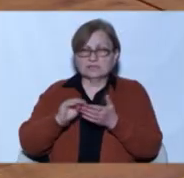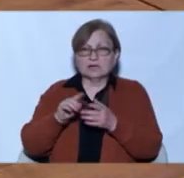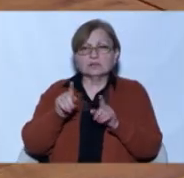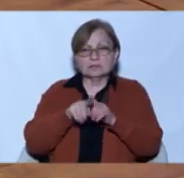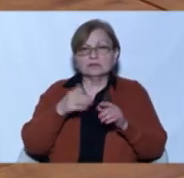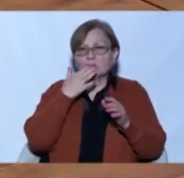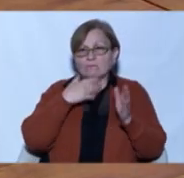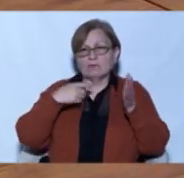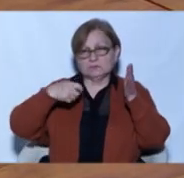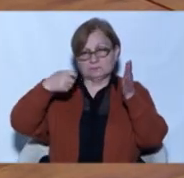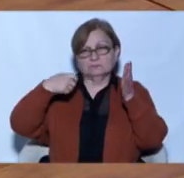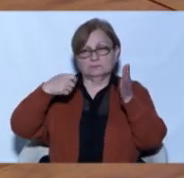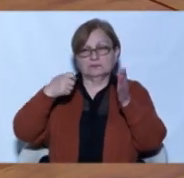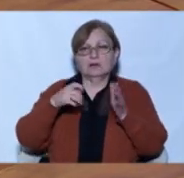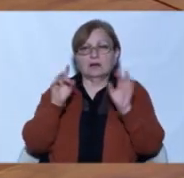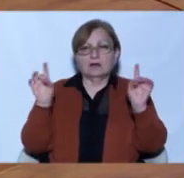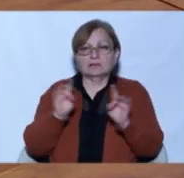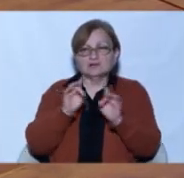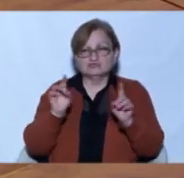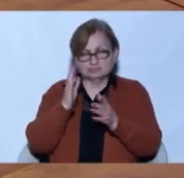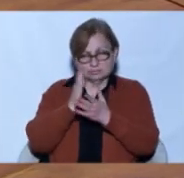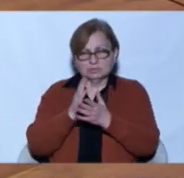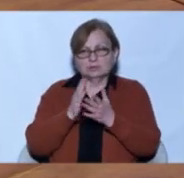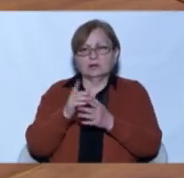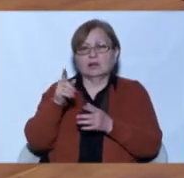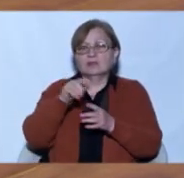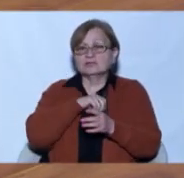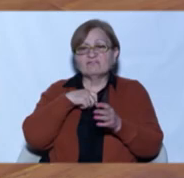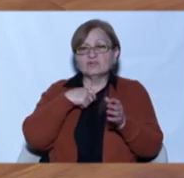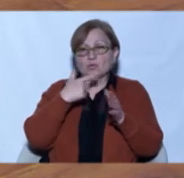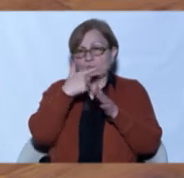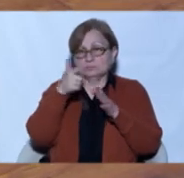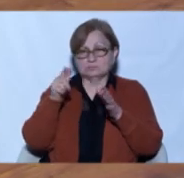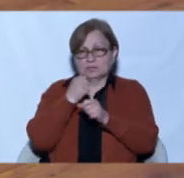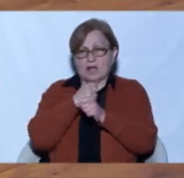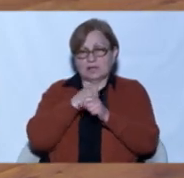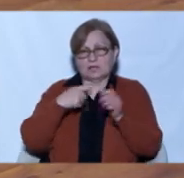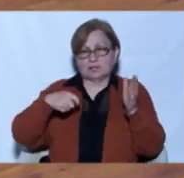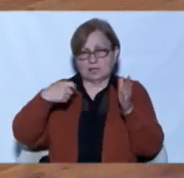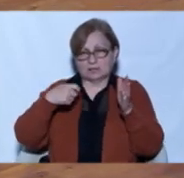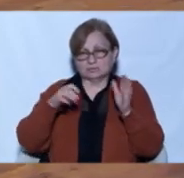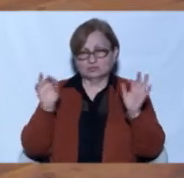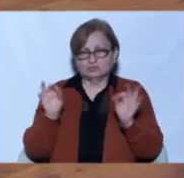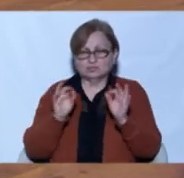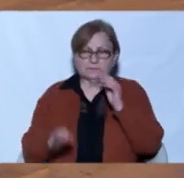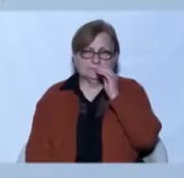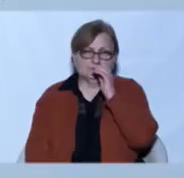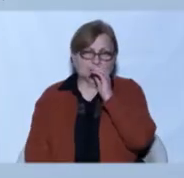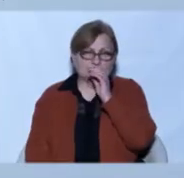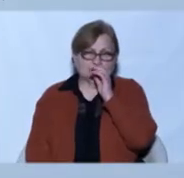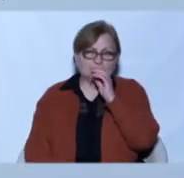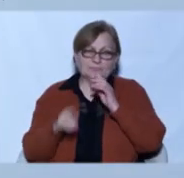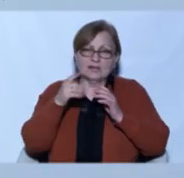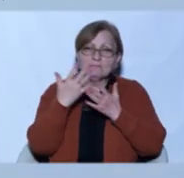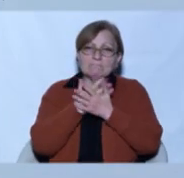და მას გადაღებულიც აქვს ლუკას სახარება და ტექსტის წაკითხვის შემდეგ ამ ფილმსაც თუ ნახავ, კი,